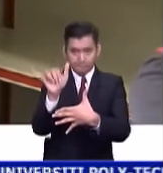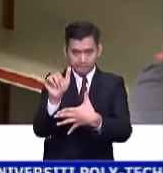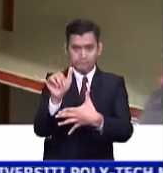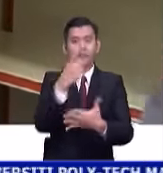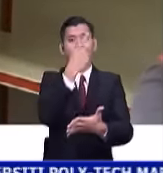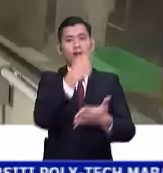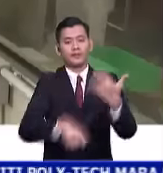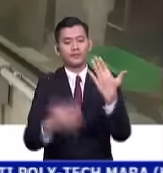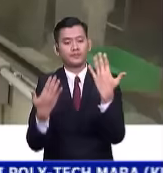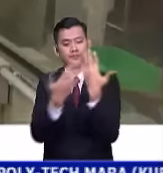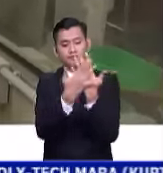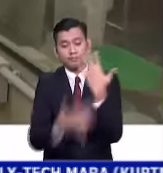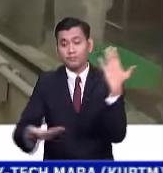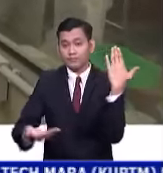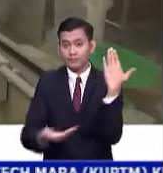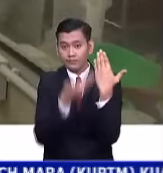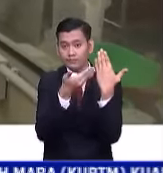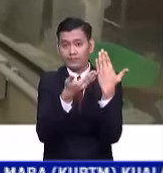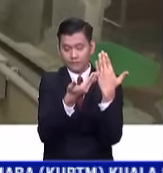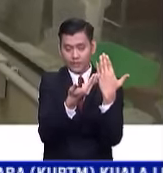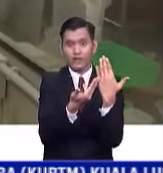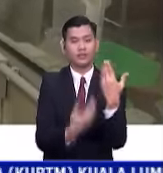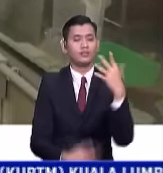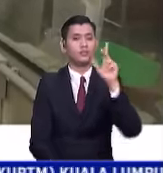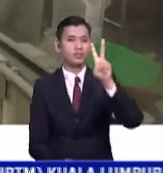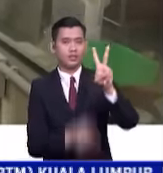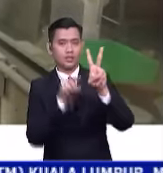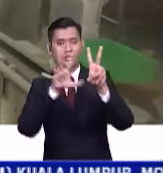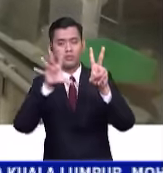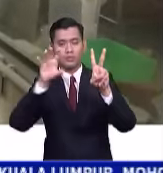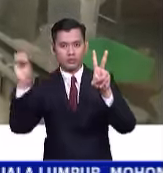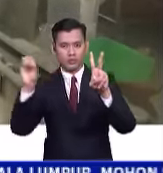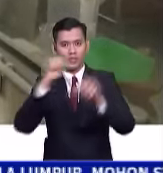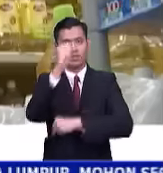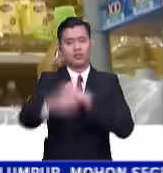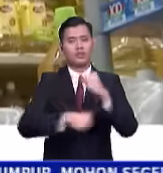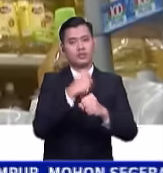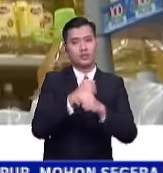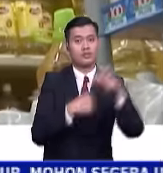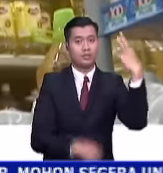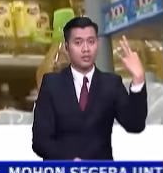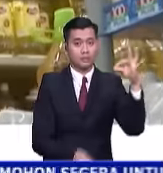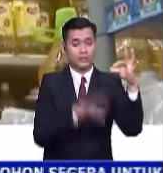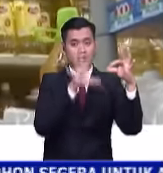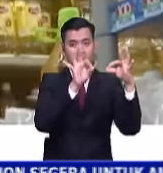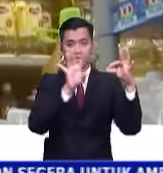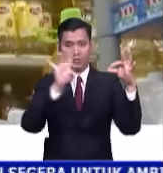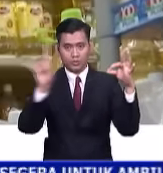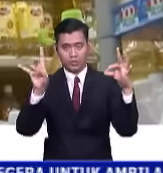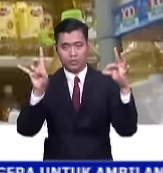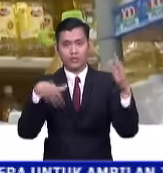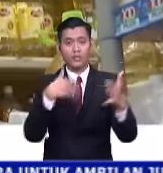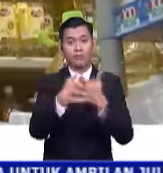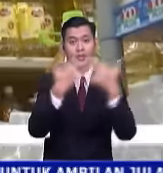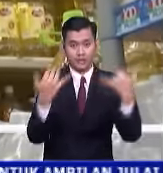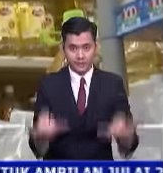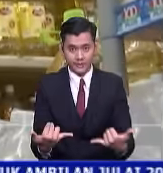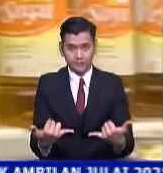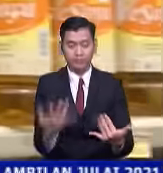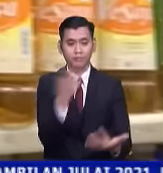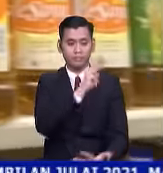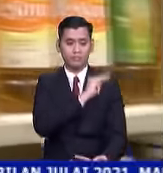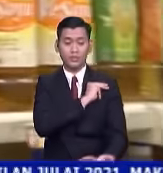bersubsidi ditetapkan pada RM2.50 sekilogram sejak tahun 1997. Tengku Datuk Sri Zafrul turut